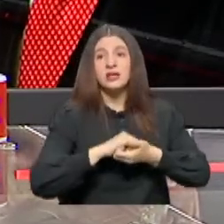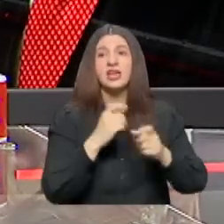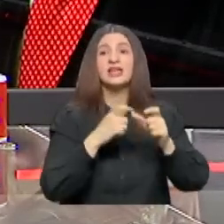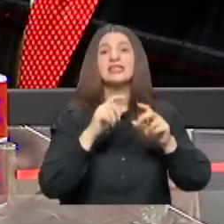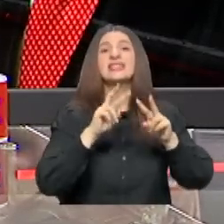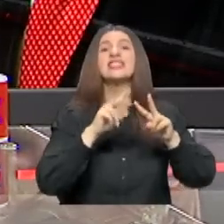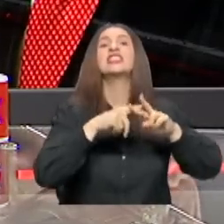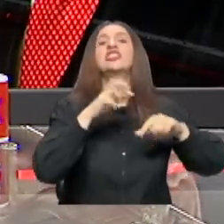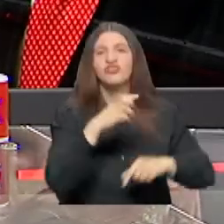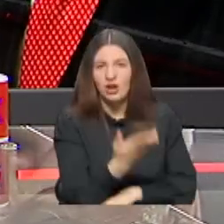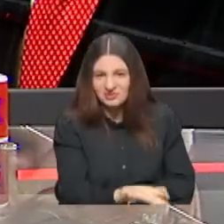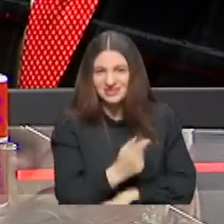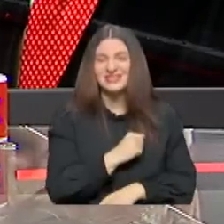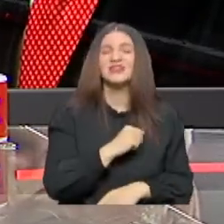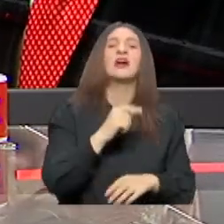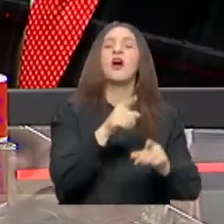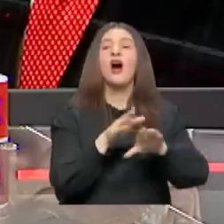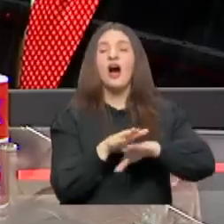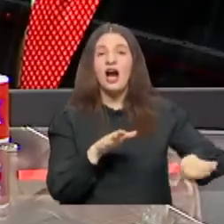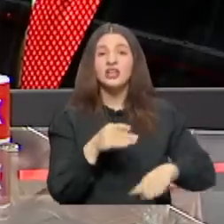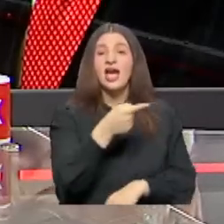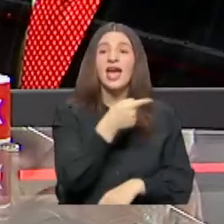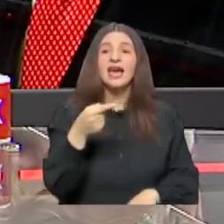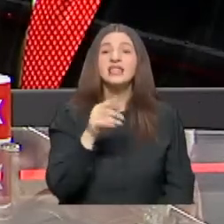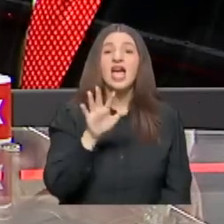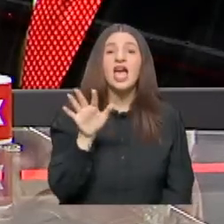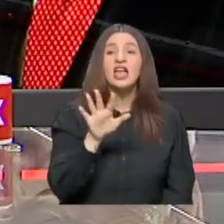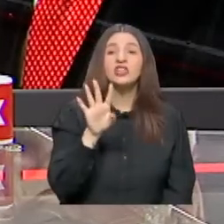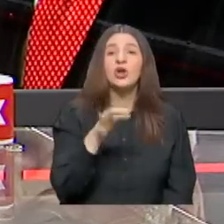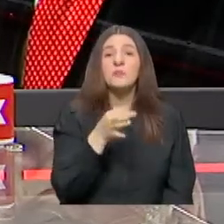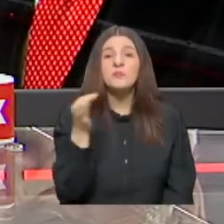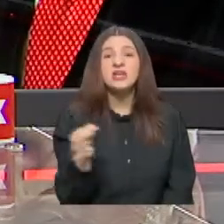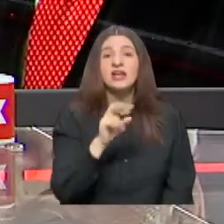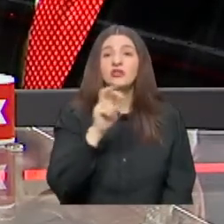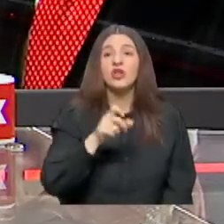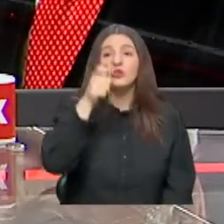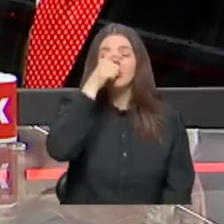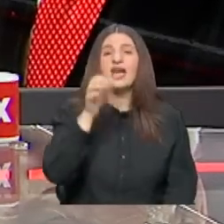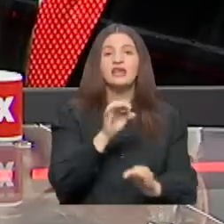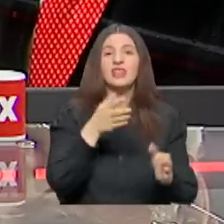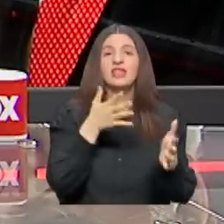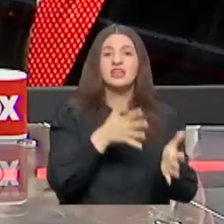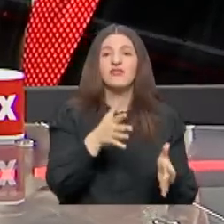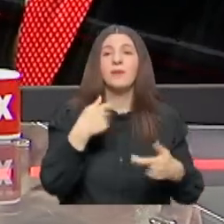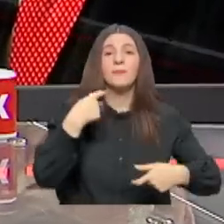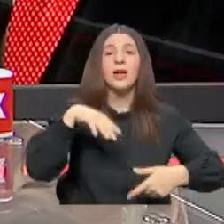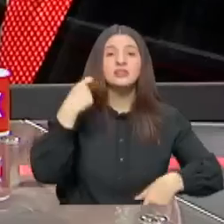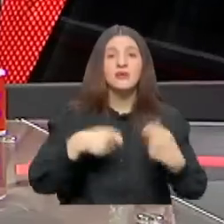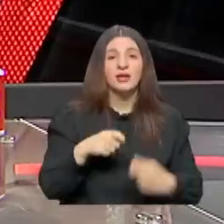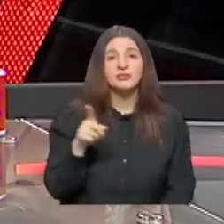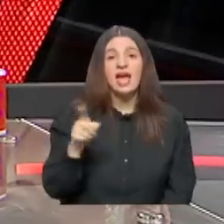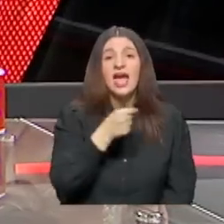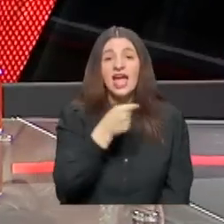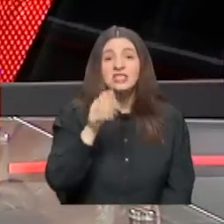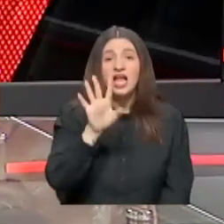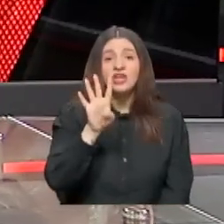swaptır biliyorsunuz. Swap hariç eksi 54 milyar dolar Türkiye'nin net rezervi Merkez Bankası'nın.